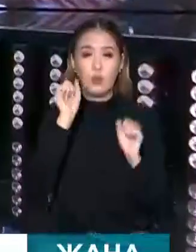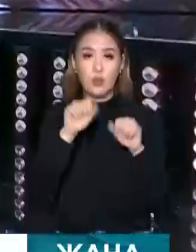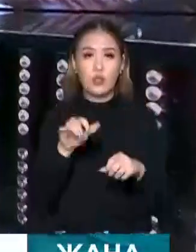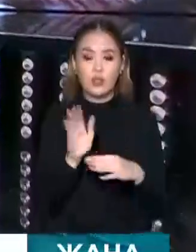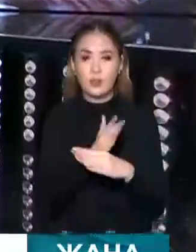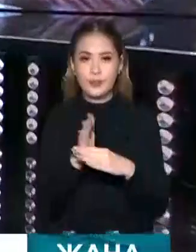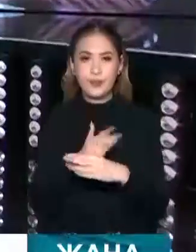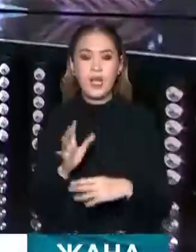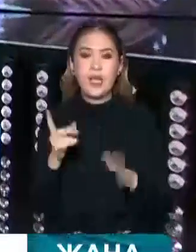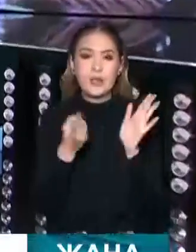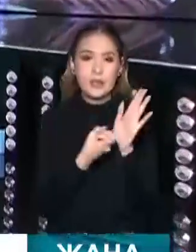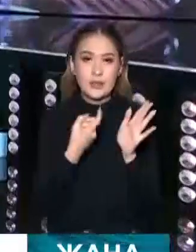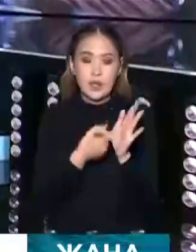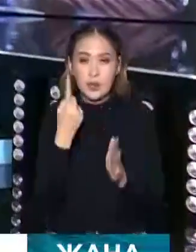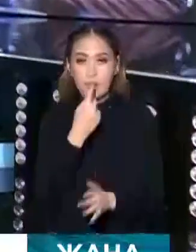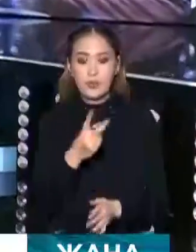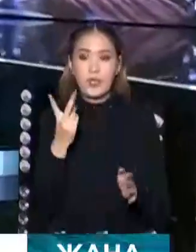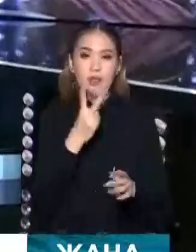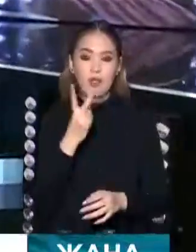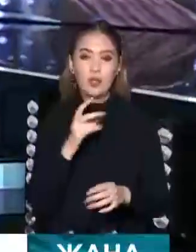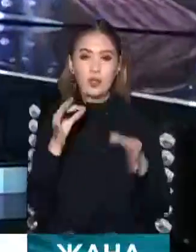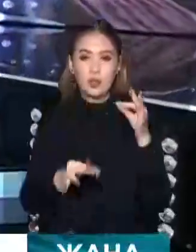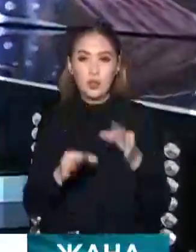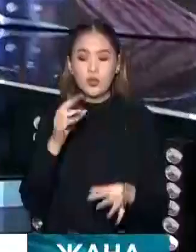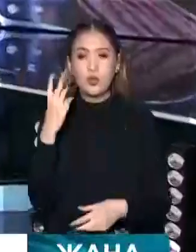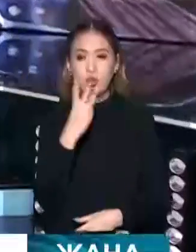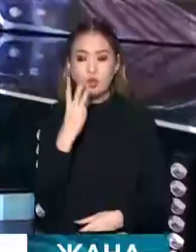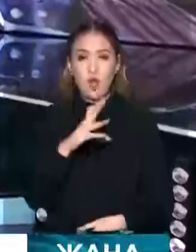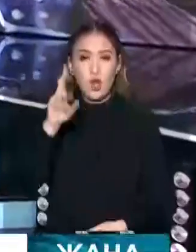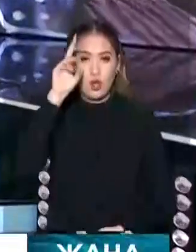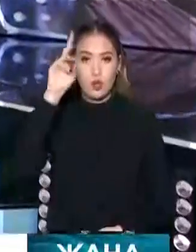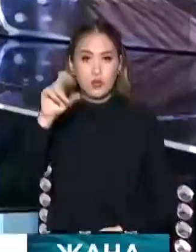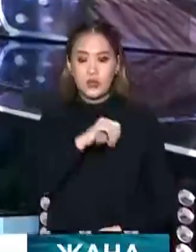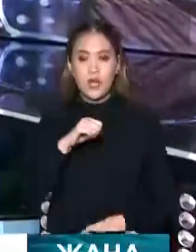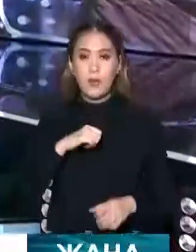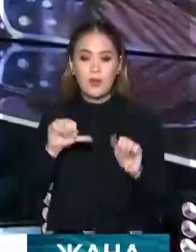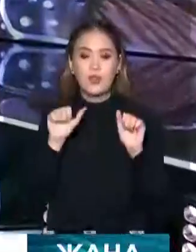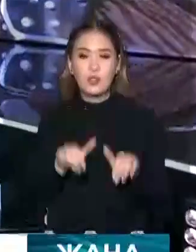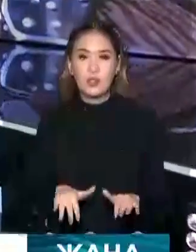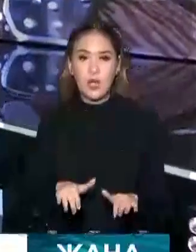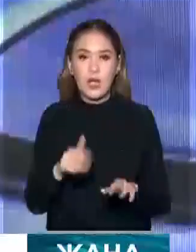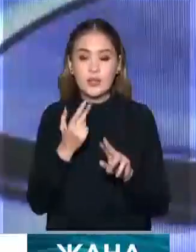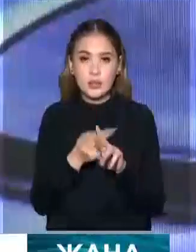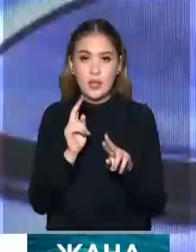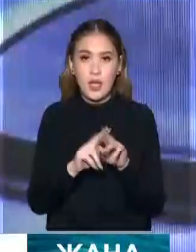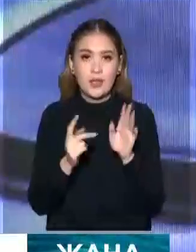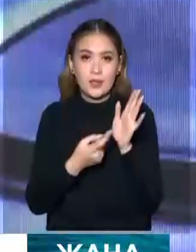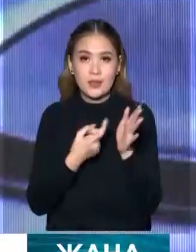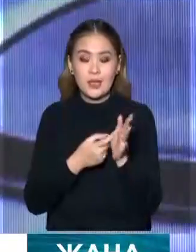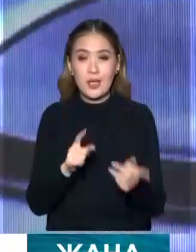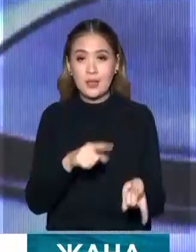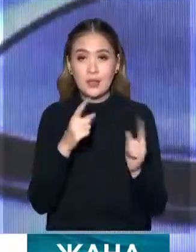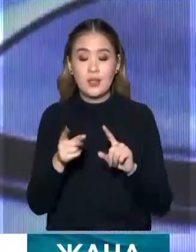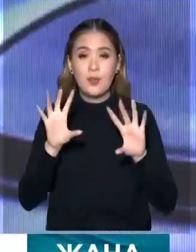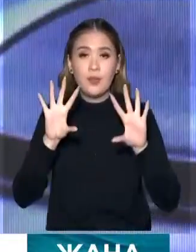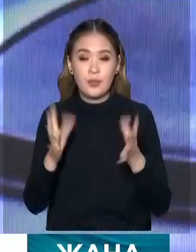Бірінші тергеу сатысы, екіншісі сот сатысы, үшінші үкімнің орындалу сатысы. Ал тергеу сатысына келетін